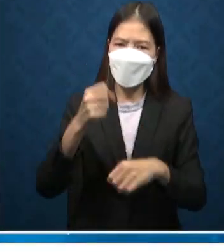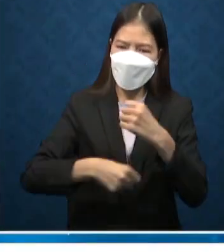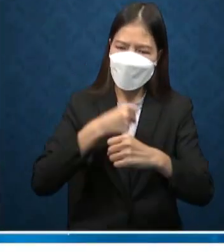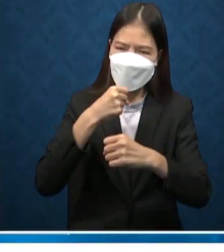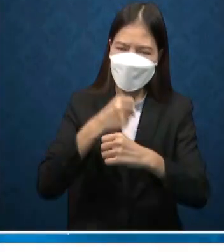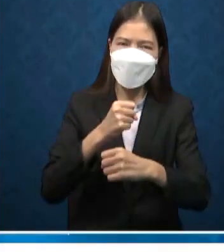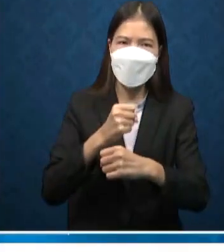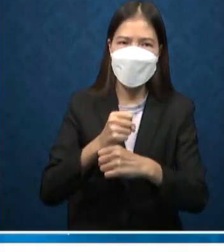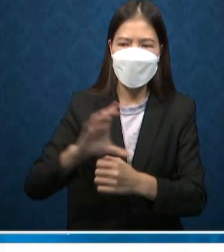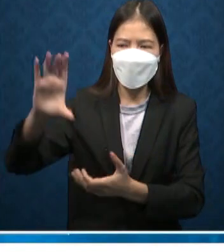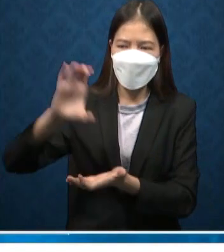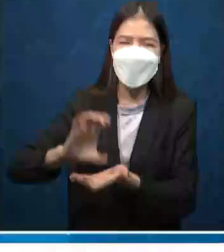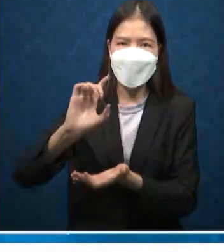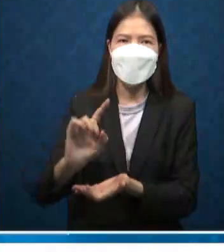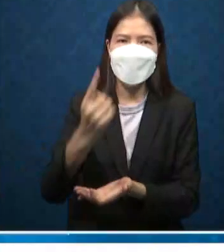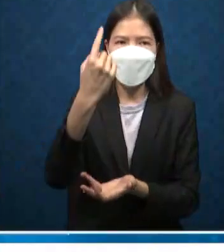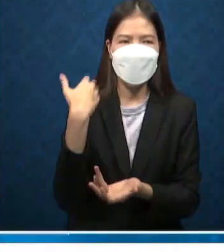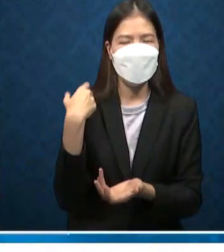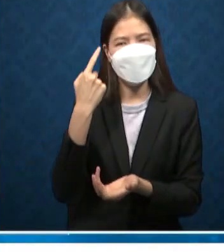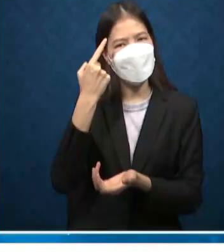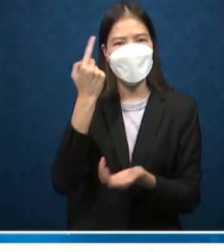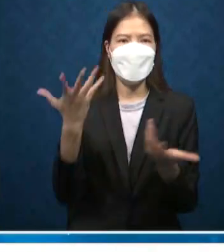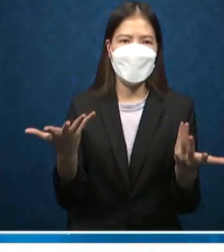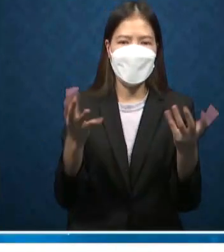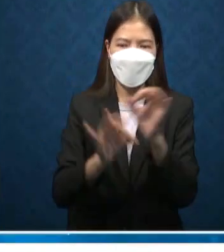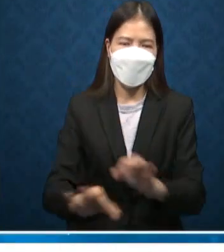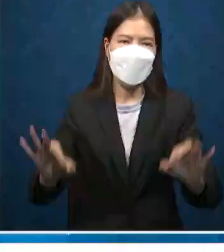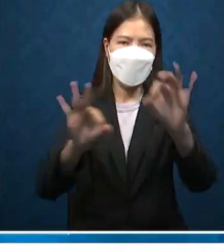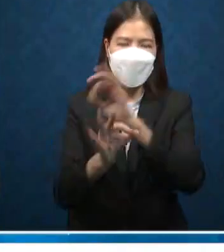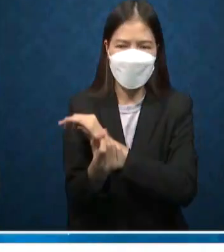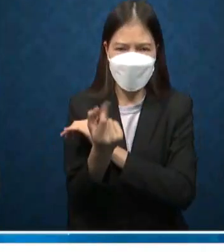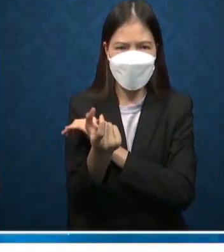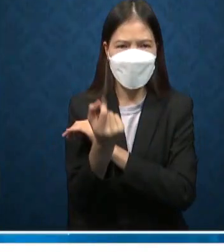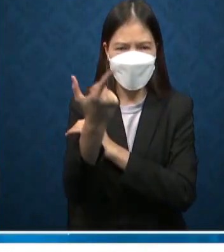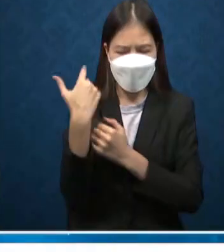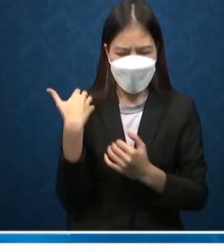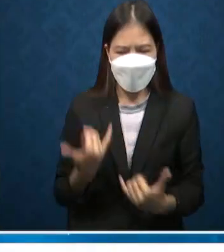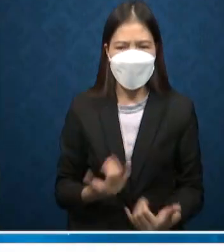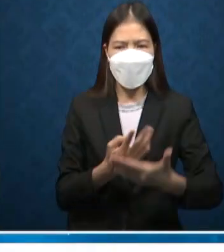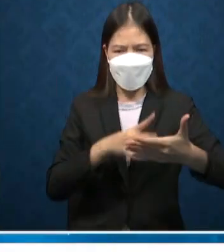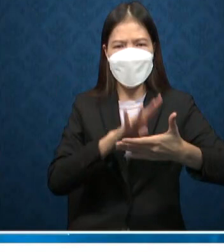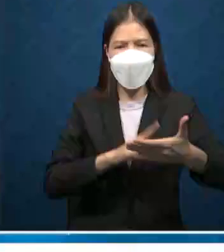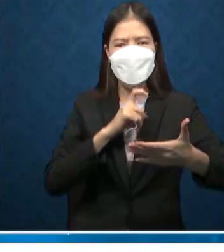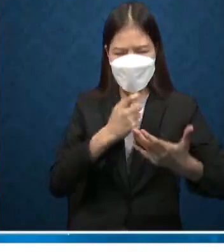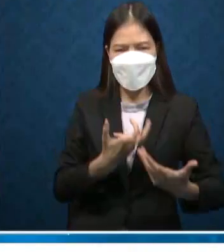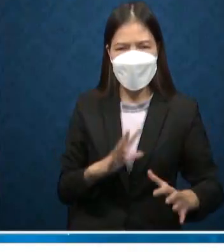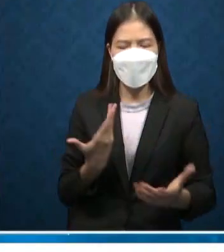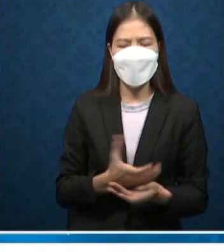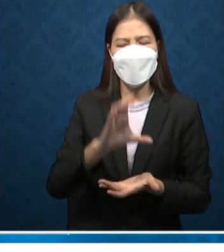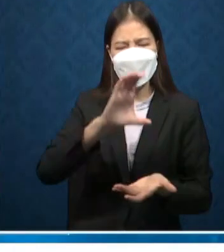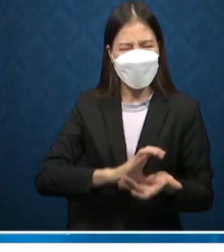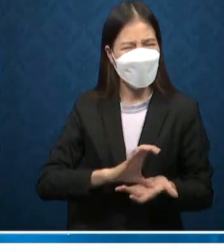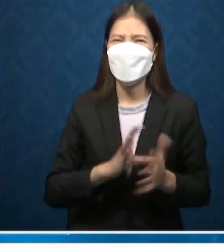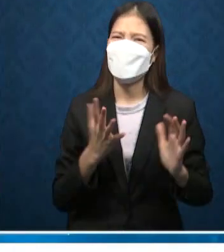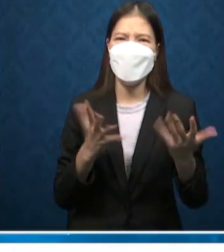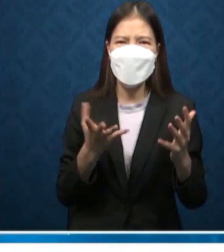าณนั้นนะครับไม่ทราบว่าจะมีความสำคัญเร่งด่วนกว่างานที่มีแผนอยู่แล้วแต่ไม่มีงบประมาณรองรับหรือ